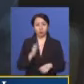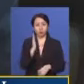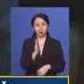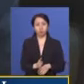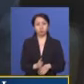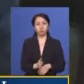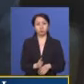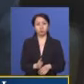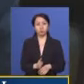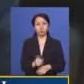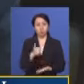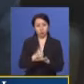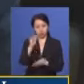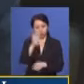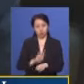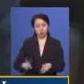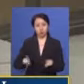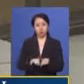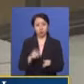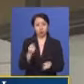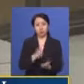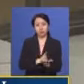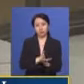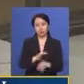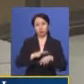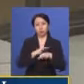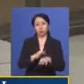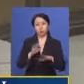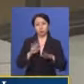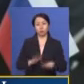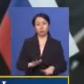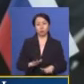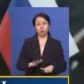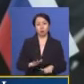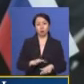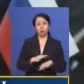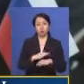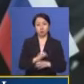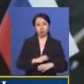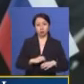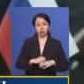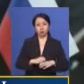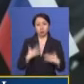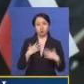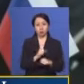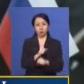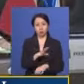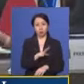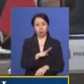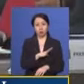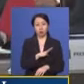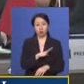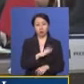береді. Үкімет басшысының тағы бір бастамасы стратегиялық өткізу пункттерінде бірлескен тірек сынақ зертханалын құру. Ауқымды